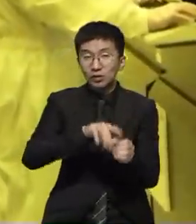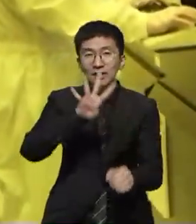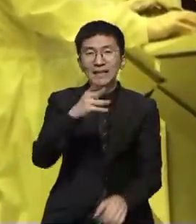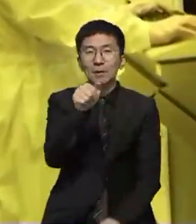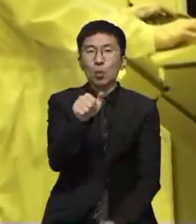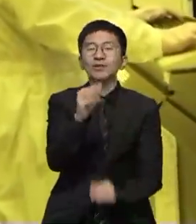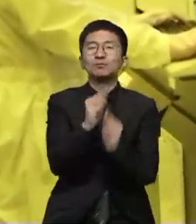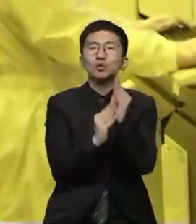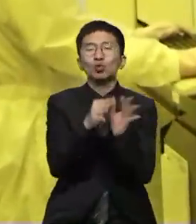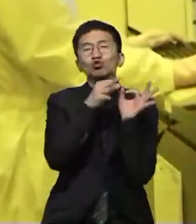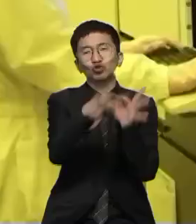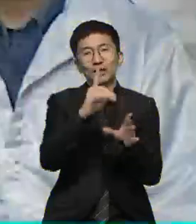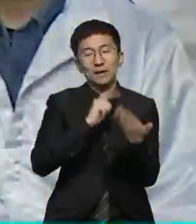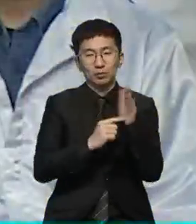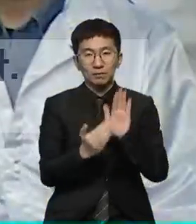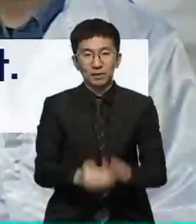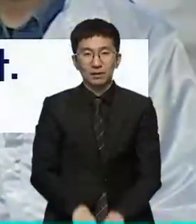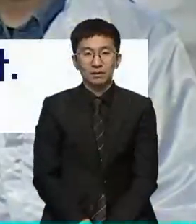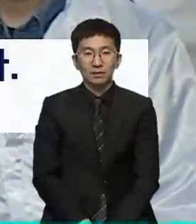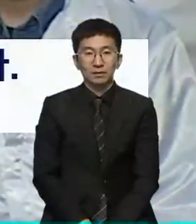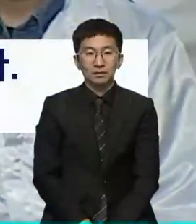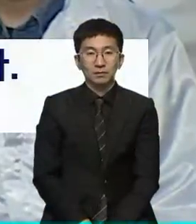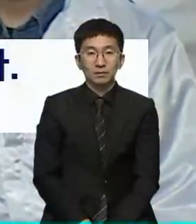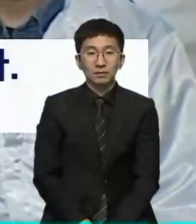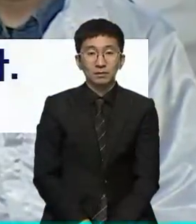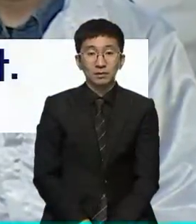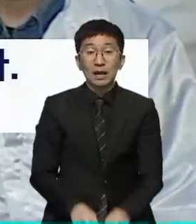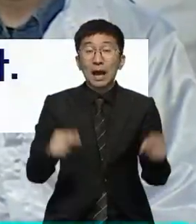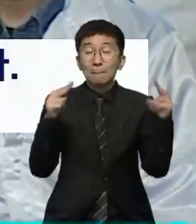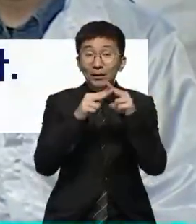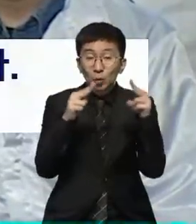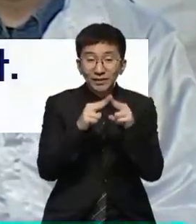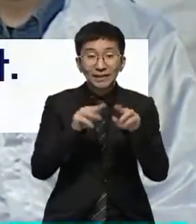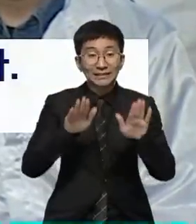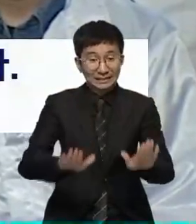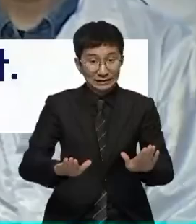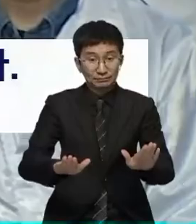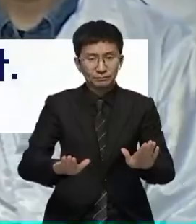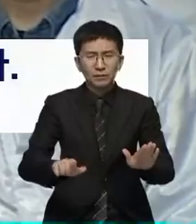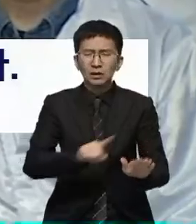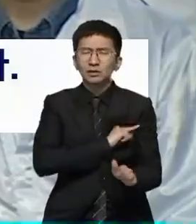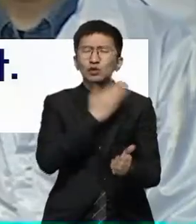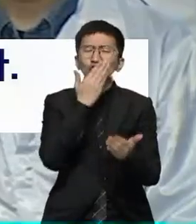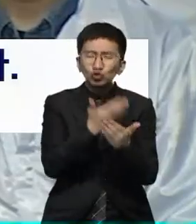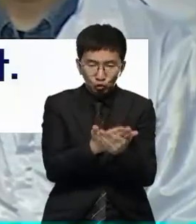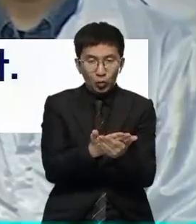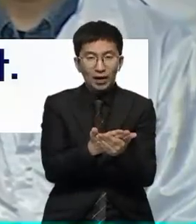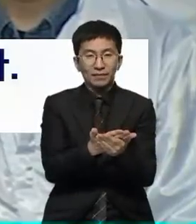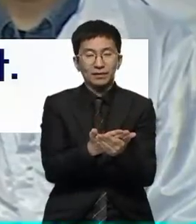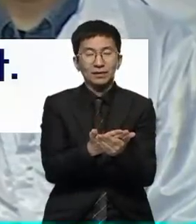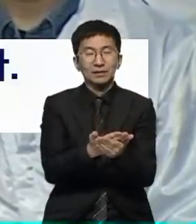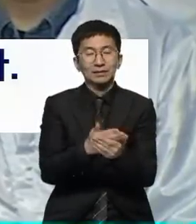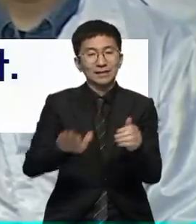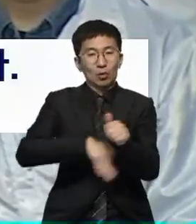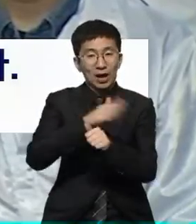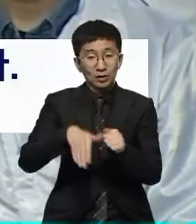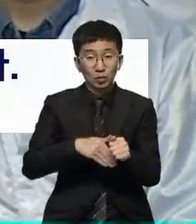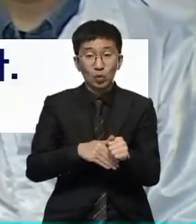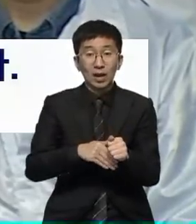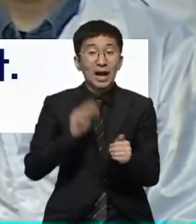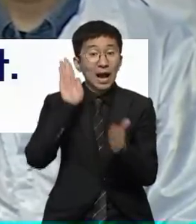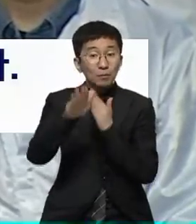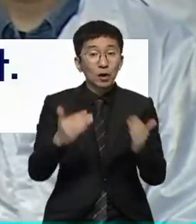투자하겠다고 밝혔습니다. Semiconductors are engines of the modern world. This innovation is